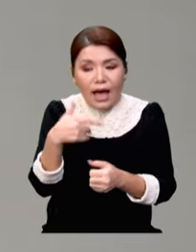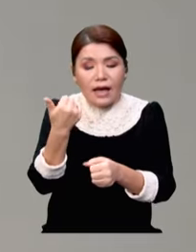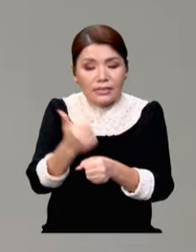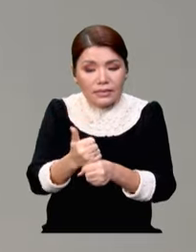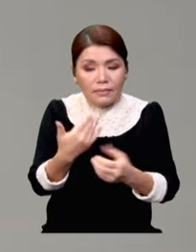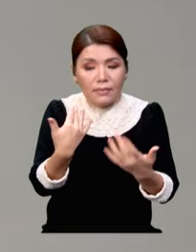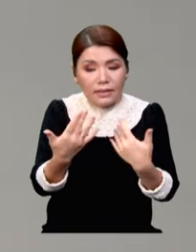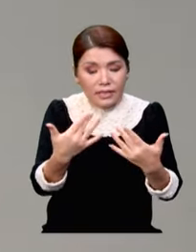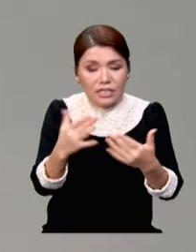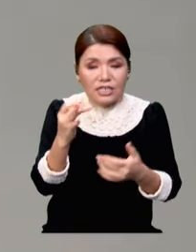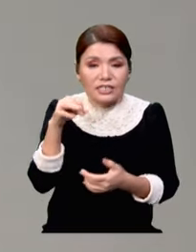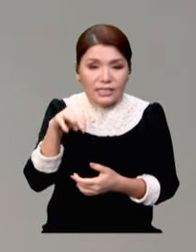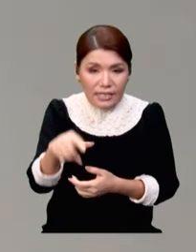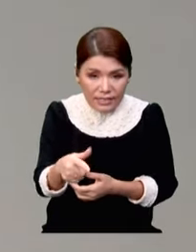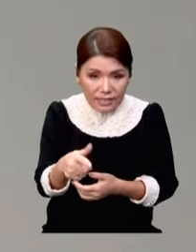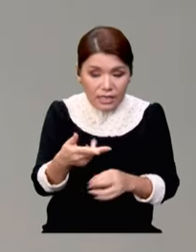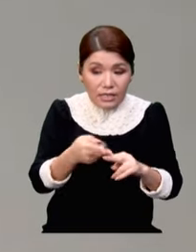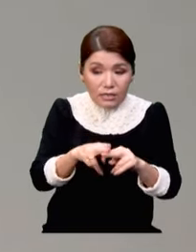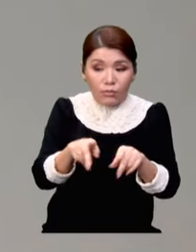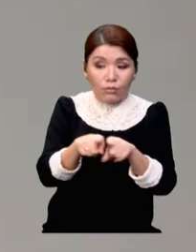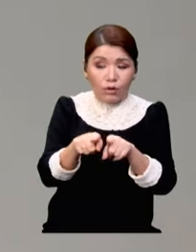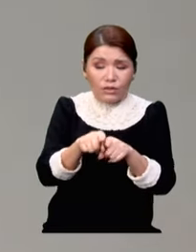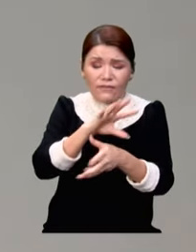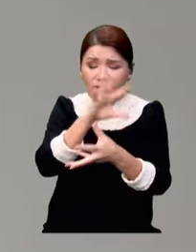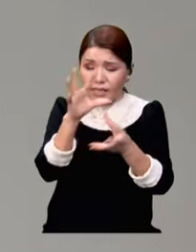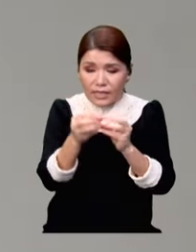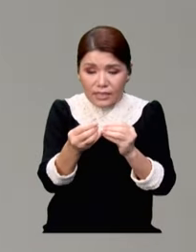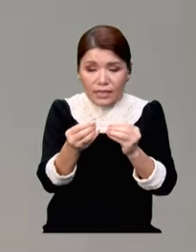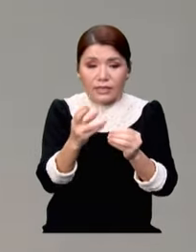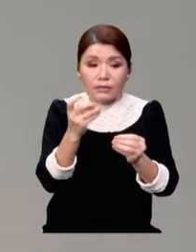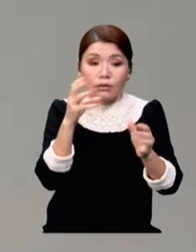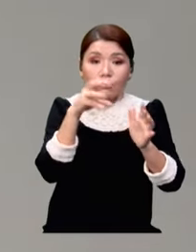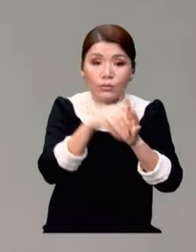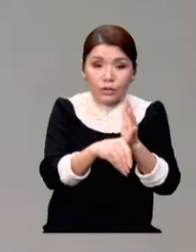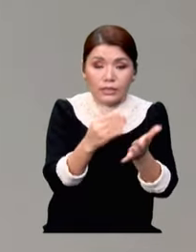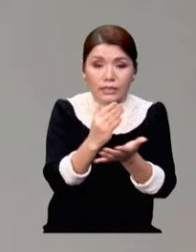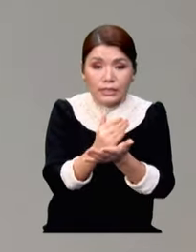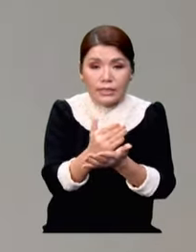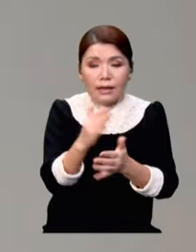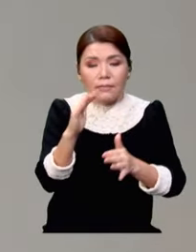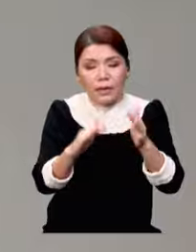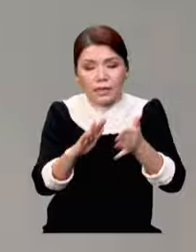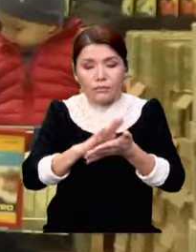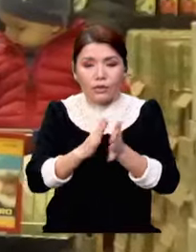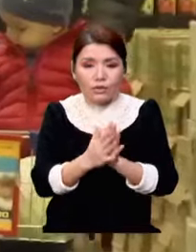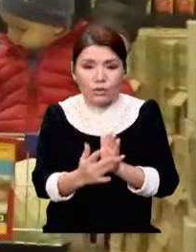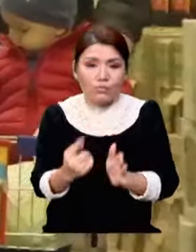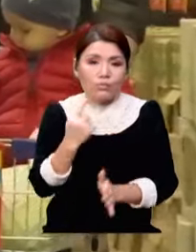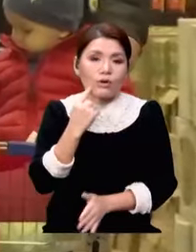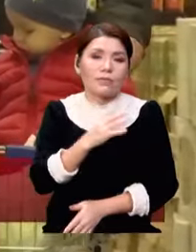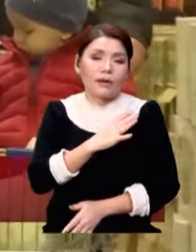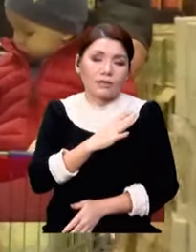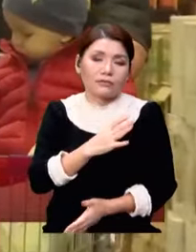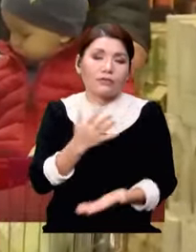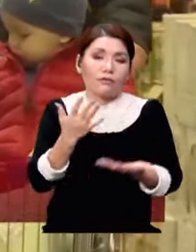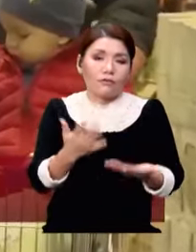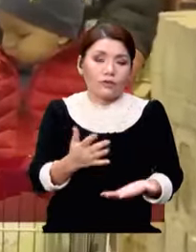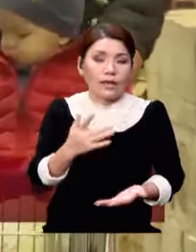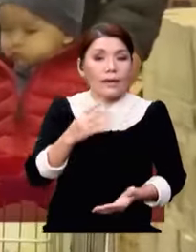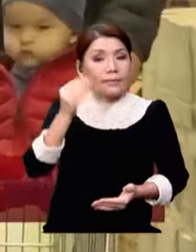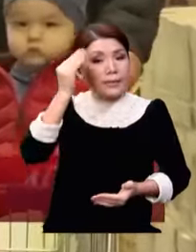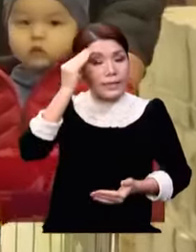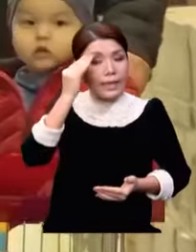по отношению к сетям, так как они как бы в сеть не попали, но в какой-то степени находятся в положении обиженного. Однако с